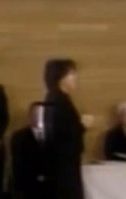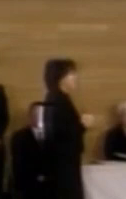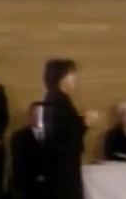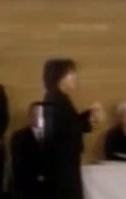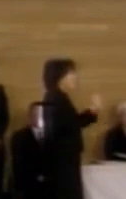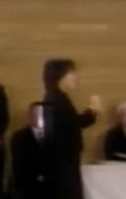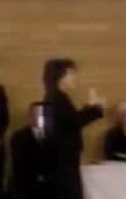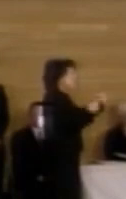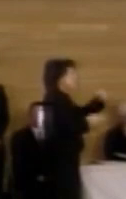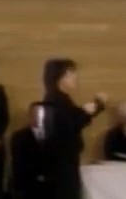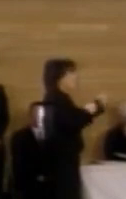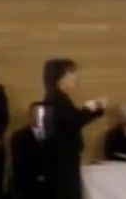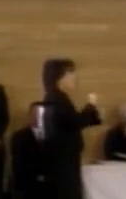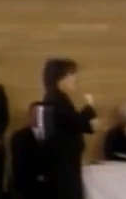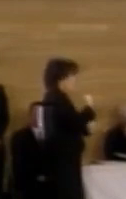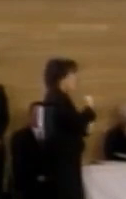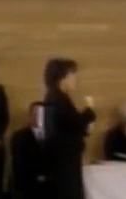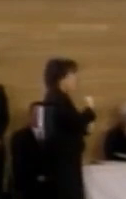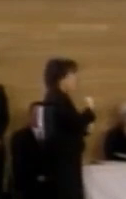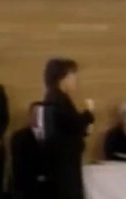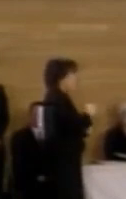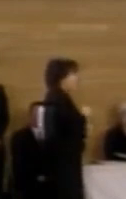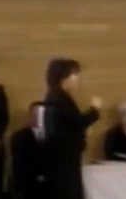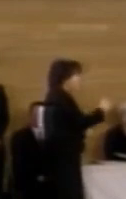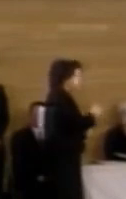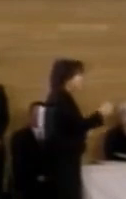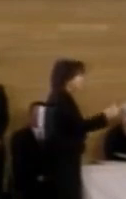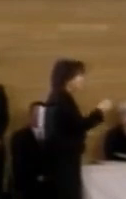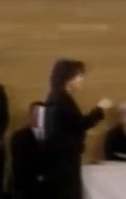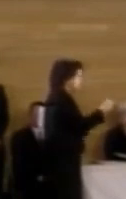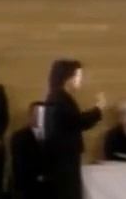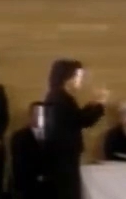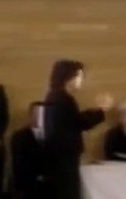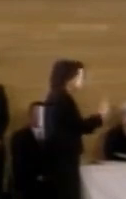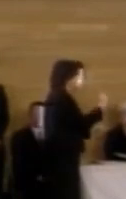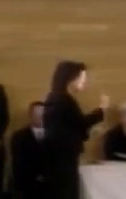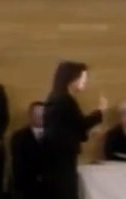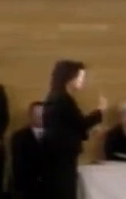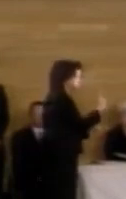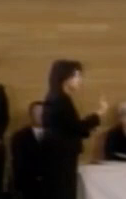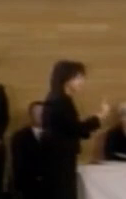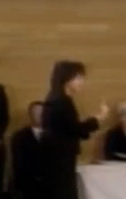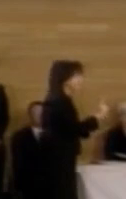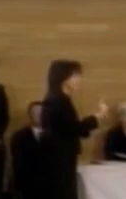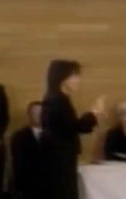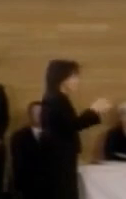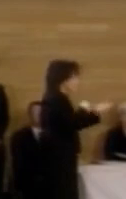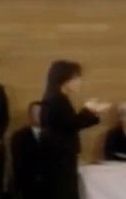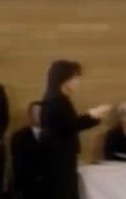現場主義を徹底し、残された課題に全力を尽くしてまいります。